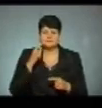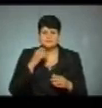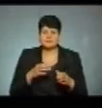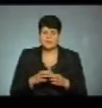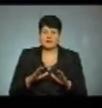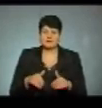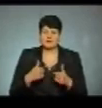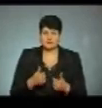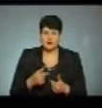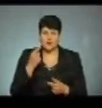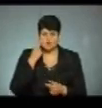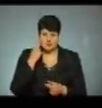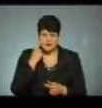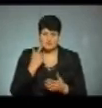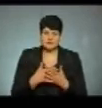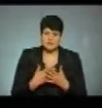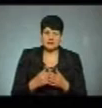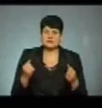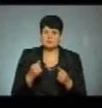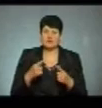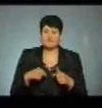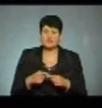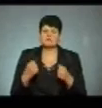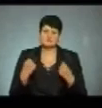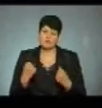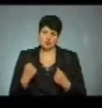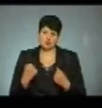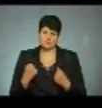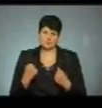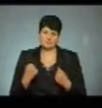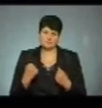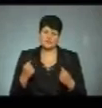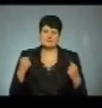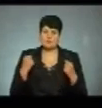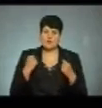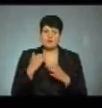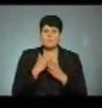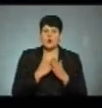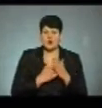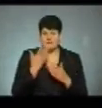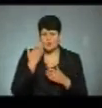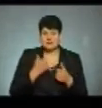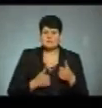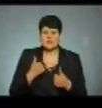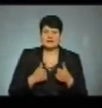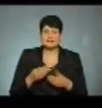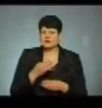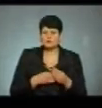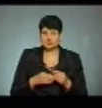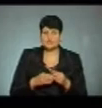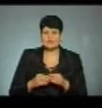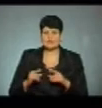дає рейтингові очки. Наприклад, із зимових видів спорту, по зимовій програмі, коли змагаються не на штучних трамплінах чи